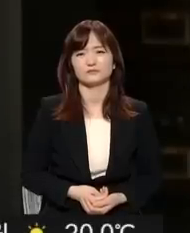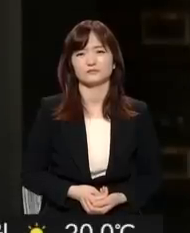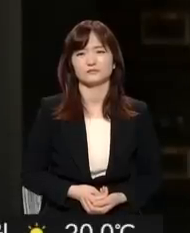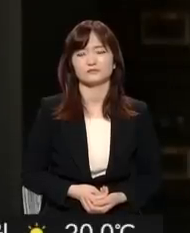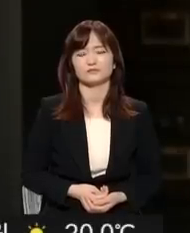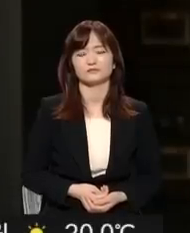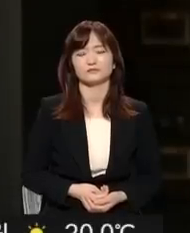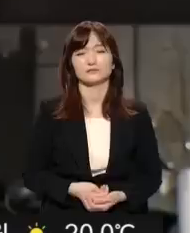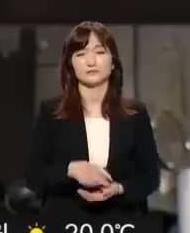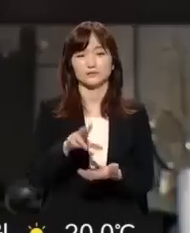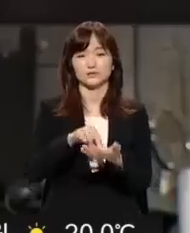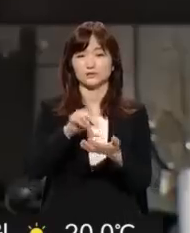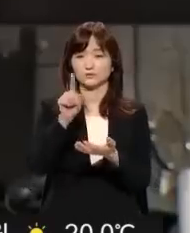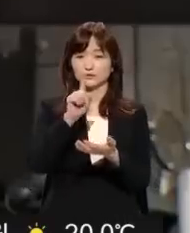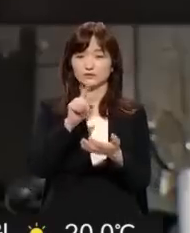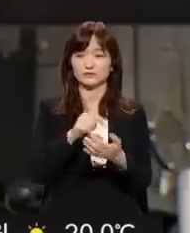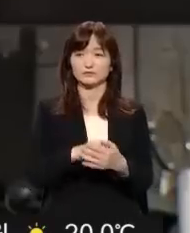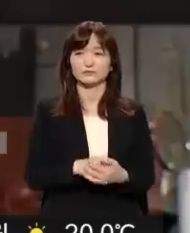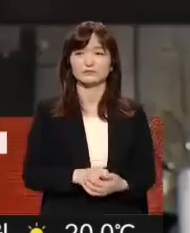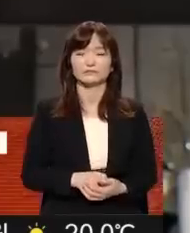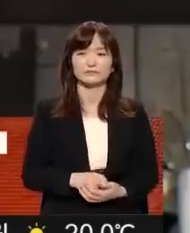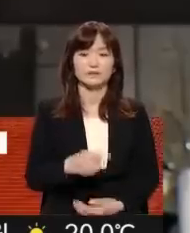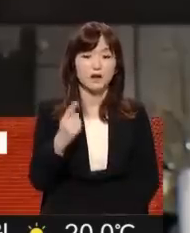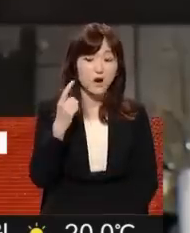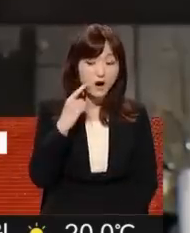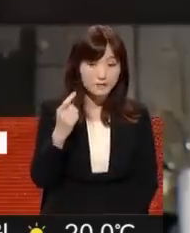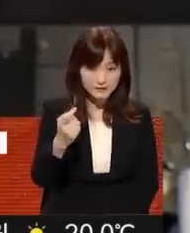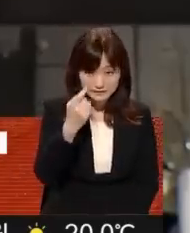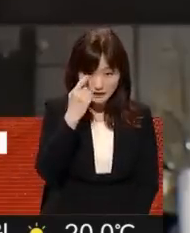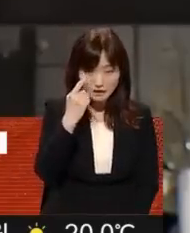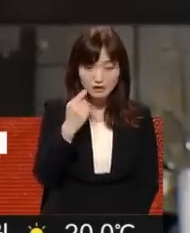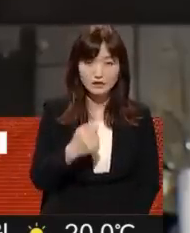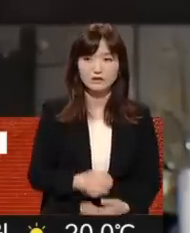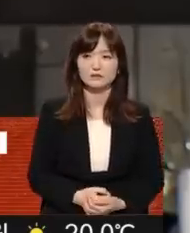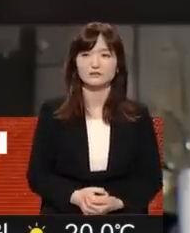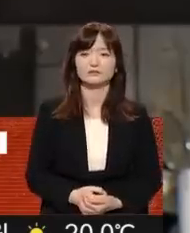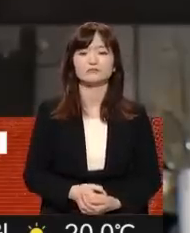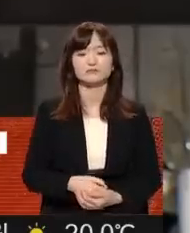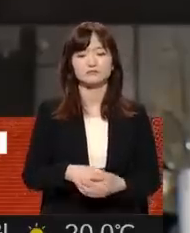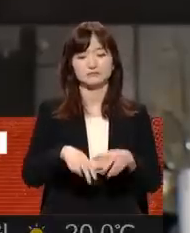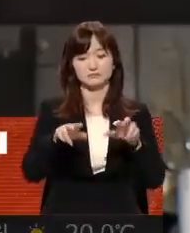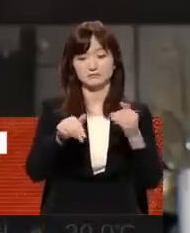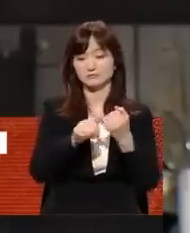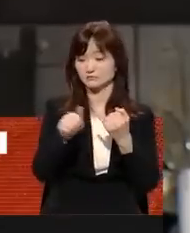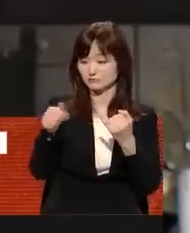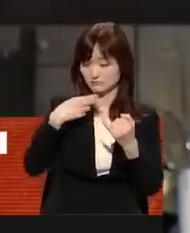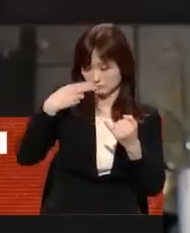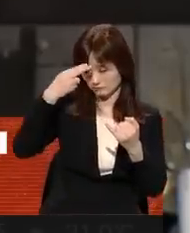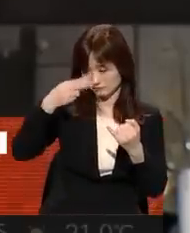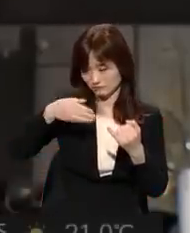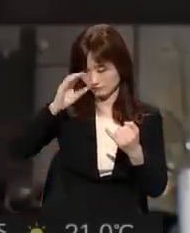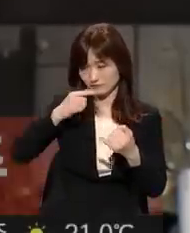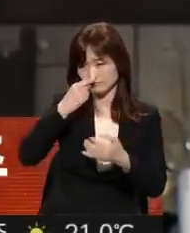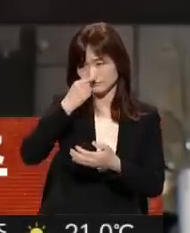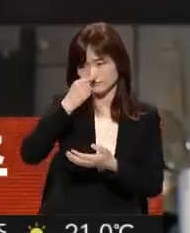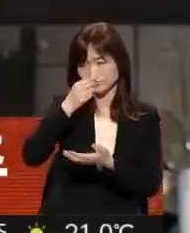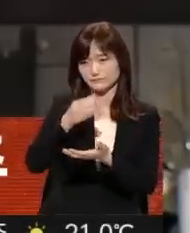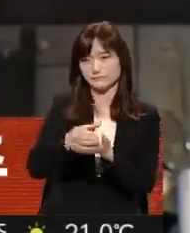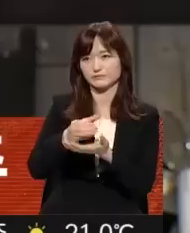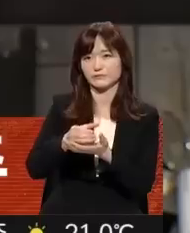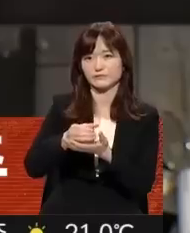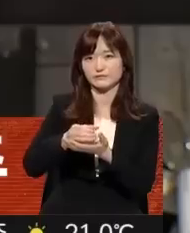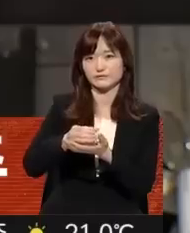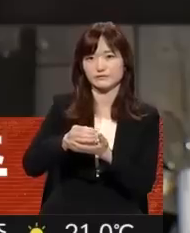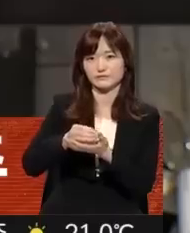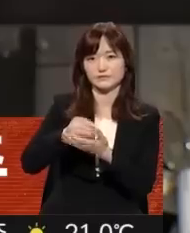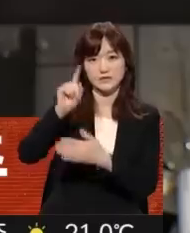당연히 넘은 거죠. 문제는 뭐냐면 이제 그 거짓말한 걸 듣겠지 않습니까? 그러니까 대놓고 술을 마시는데 소주 한 병을 365일